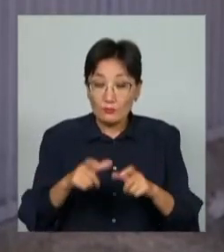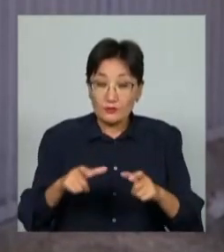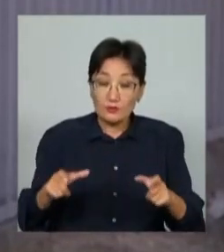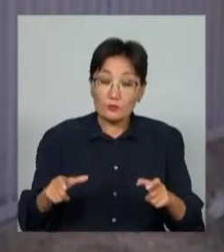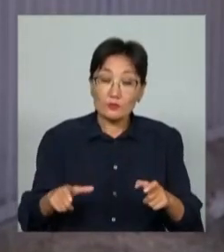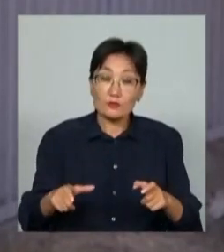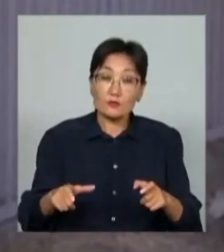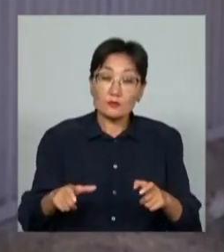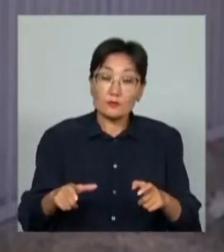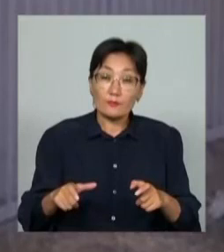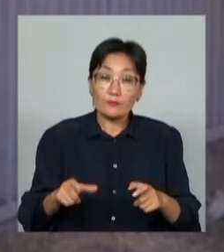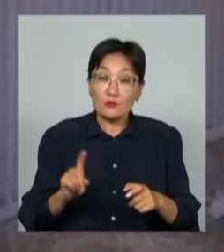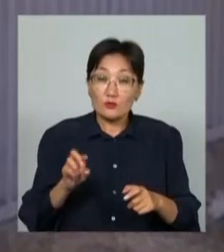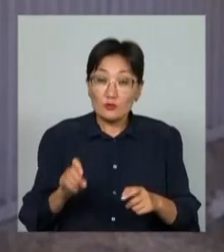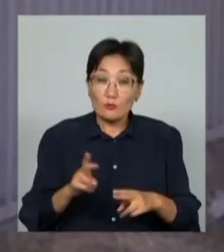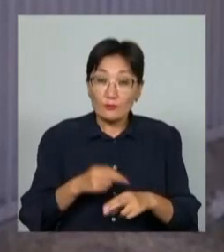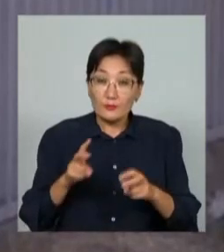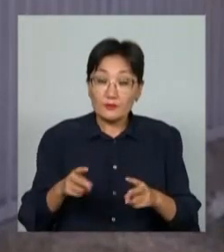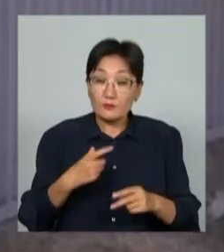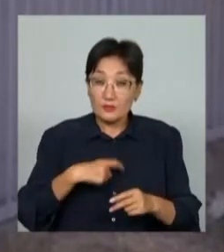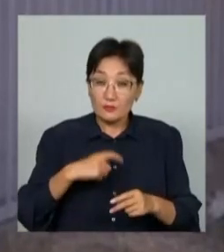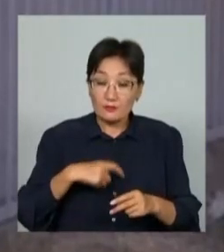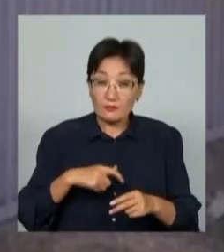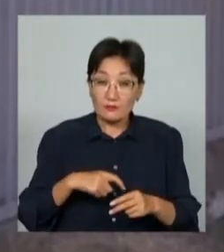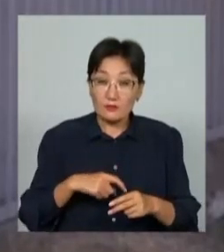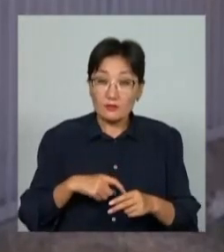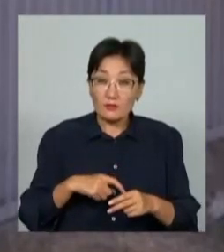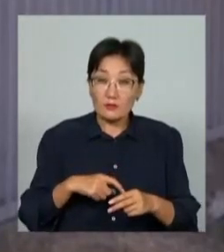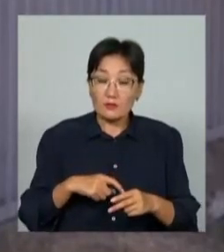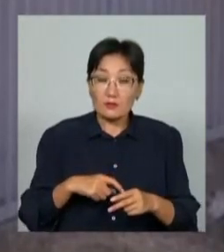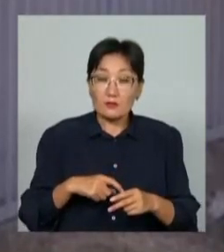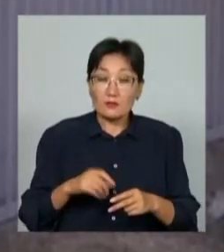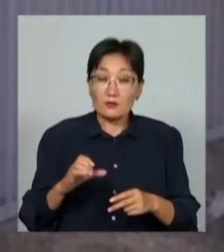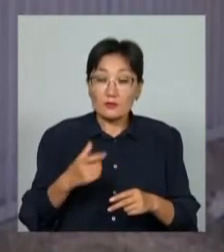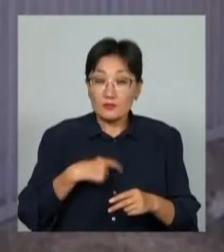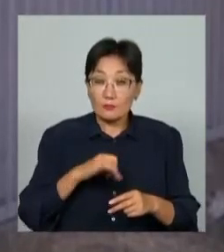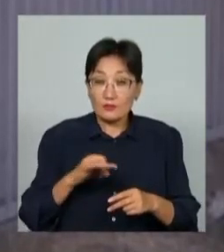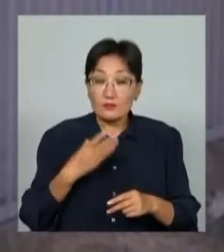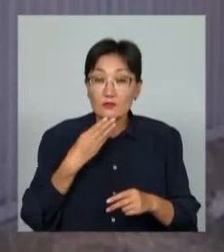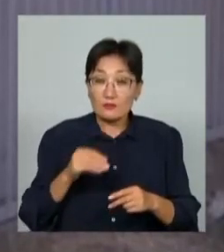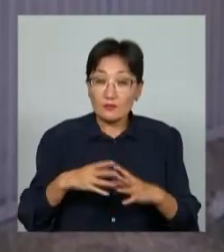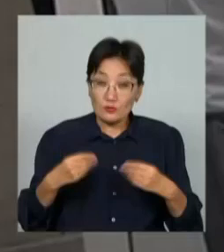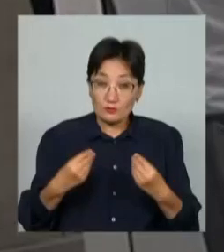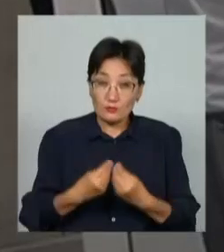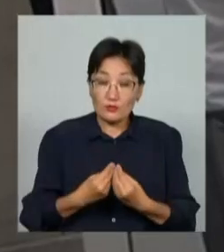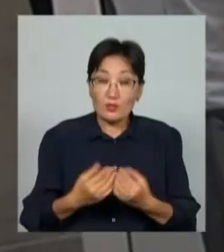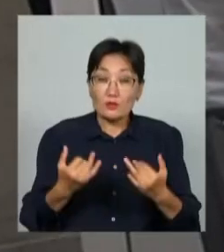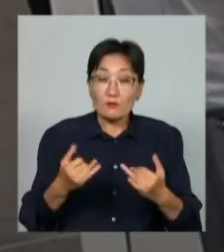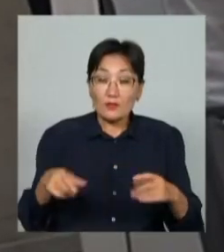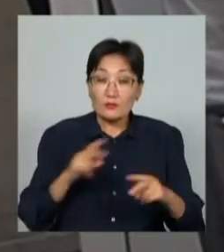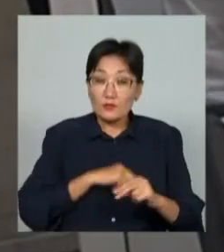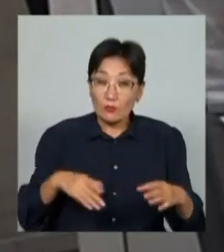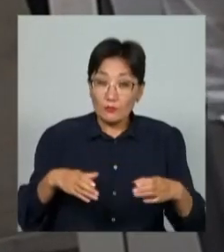населением. Ну, чтобы обезопасить себя и свою семью. На сегодня